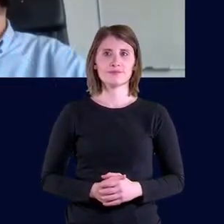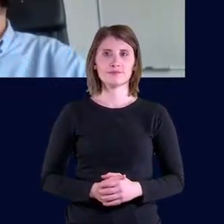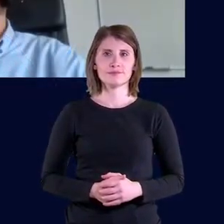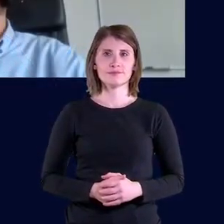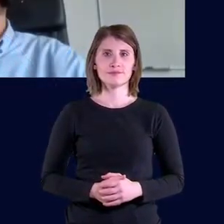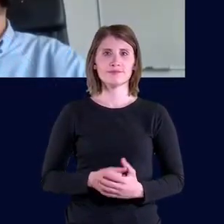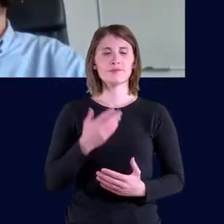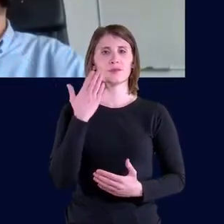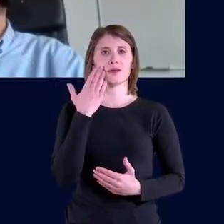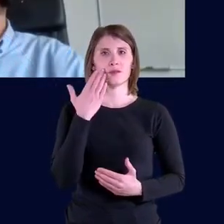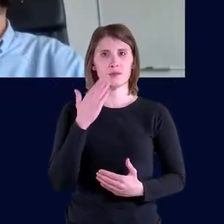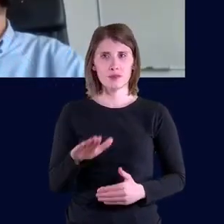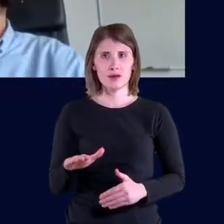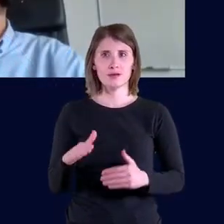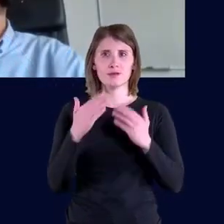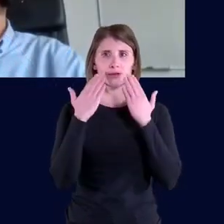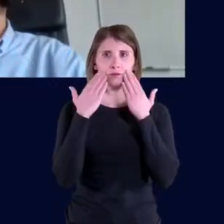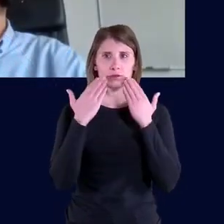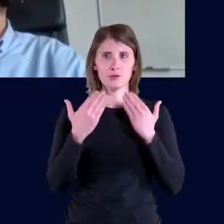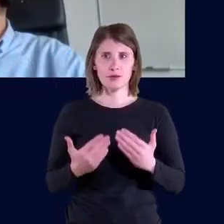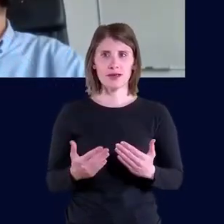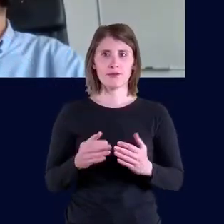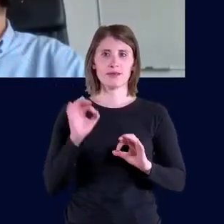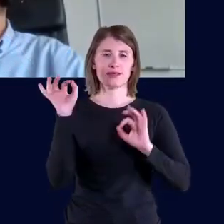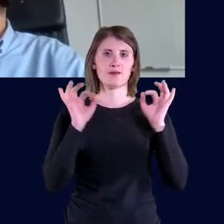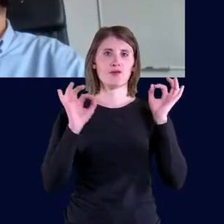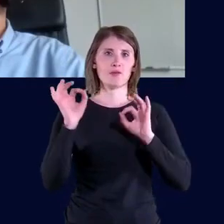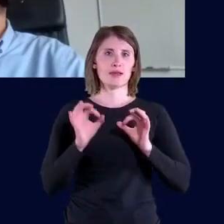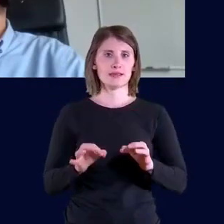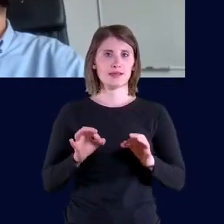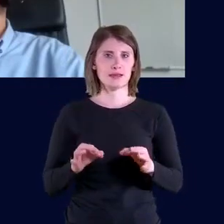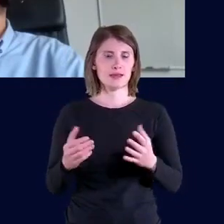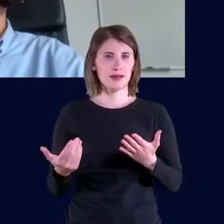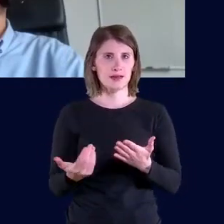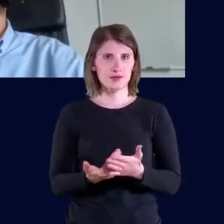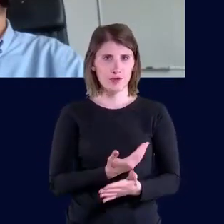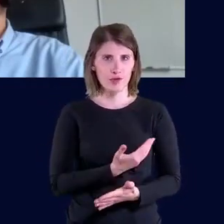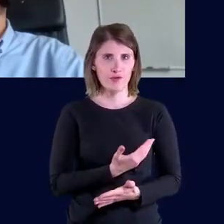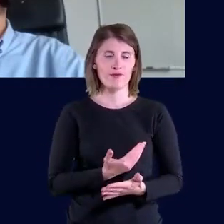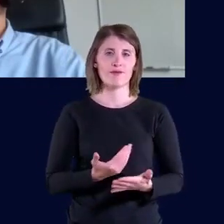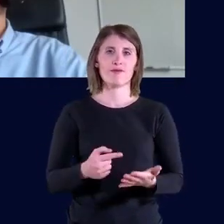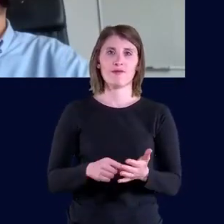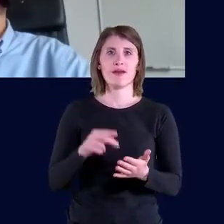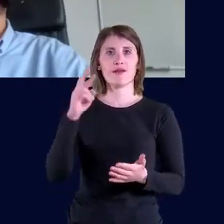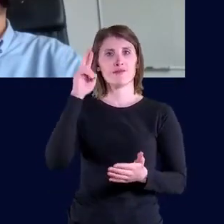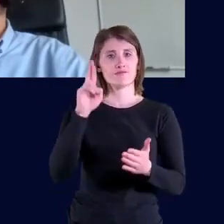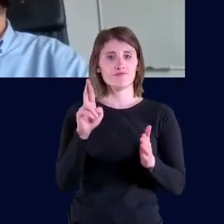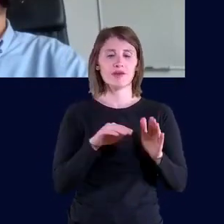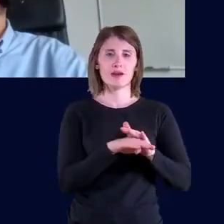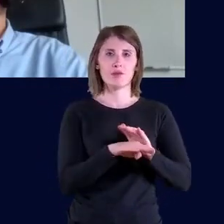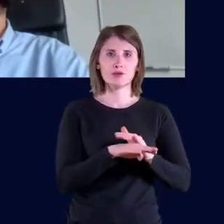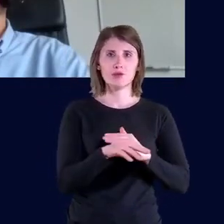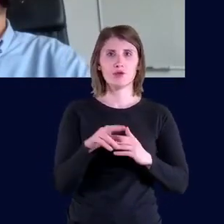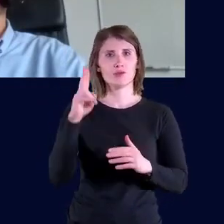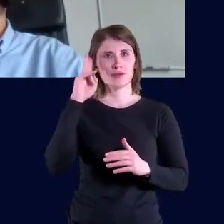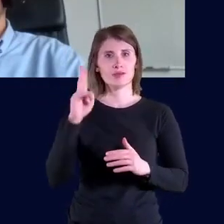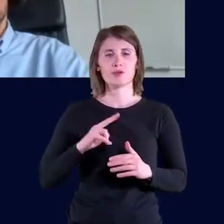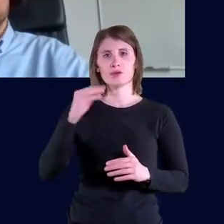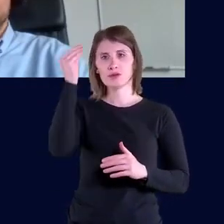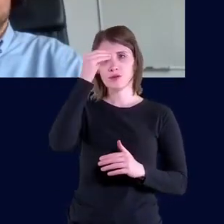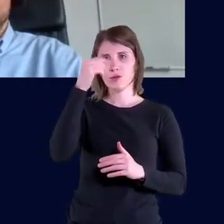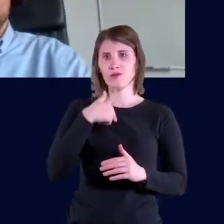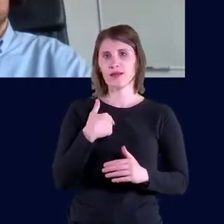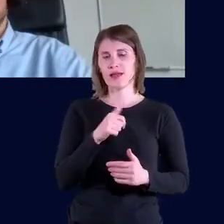to bardzo dziękujemy panu za informację o tym co nowego w repozytorium instytutów naukowych sama bardzo często